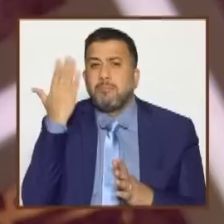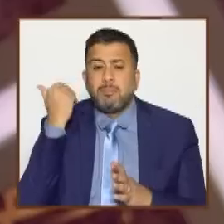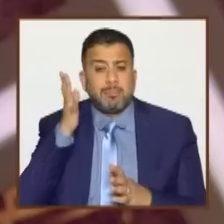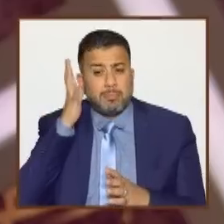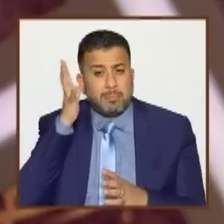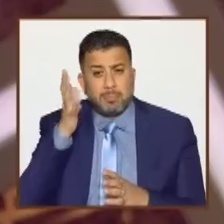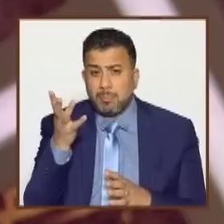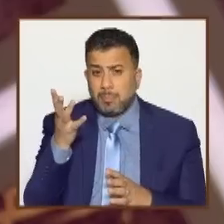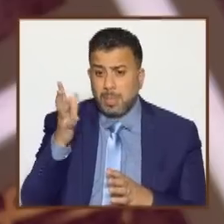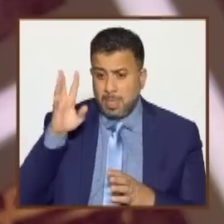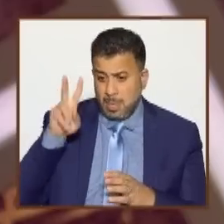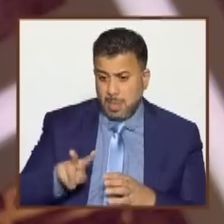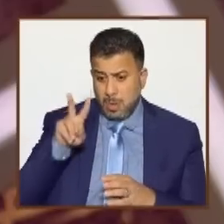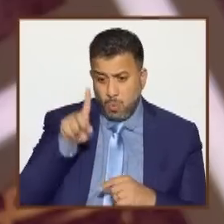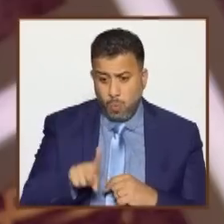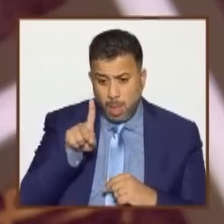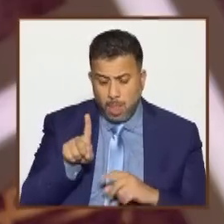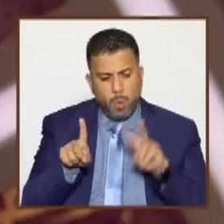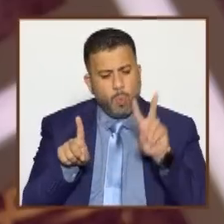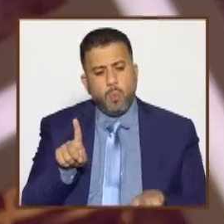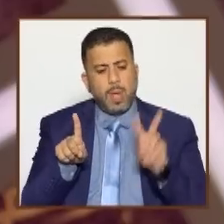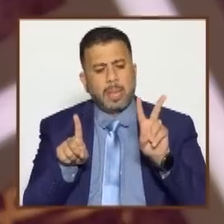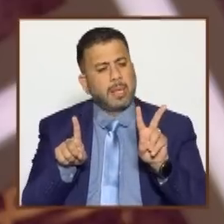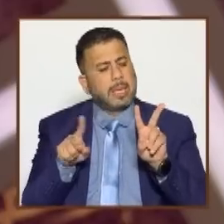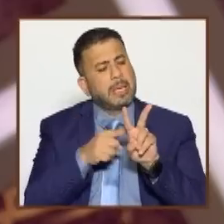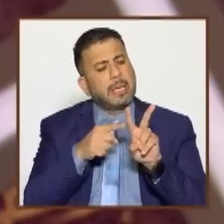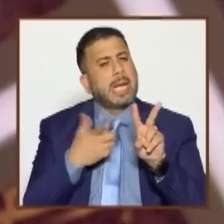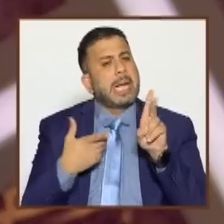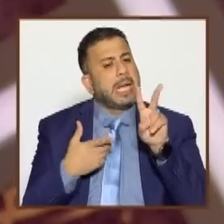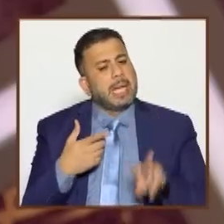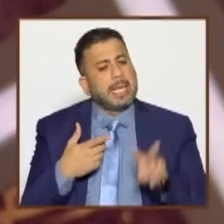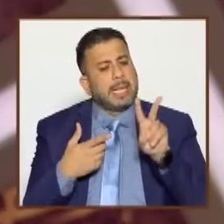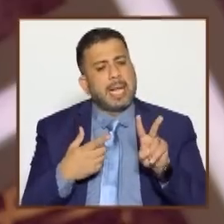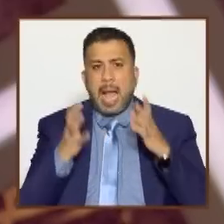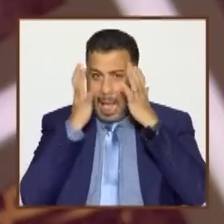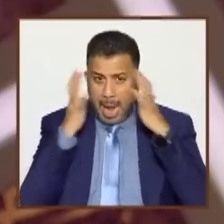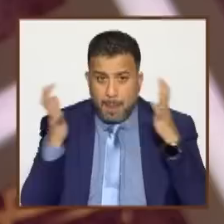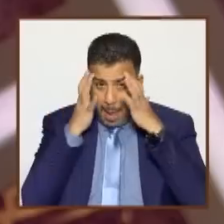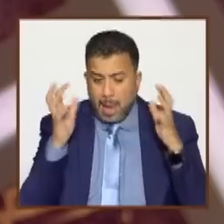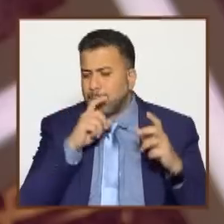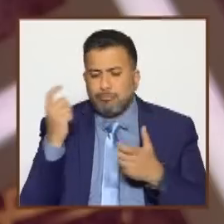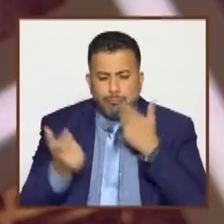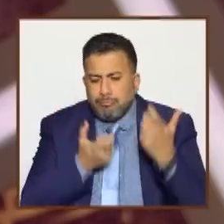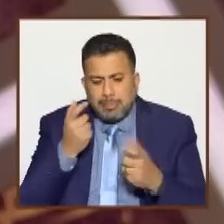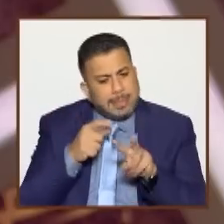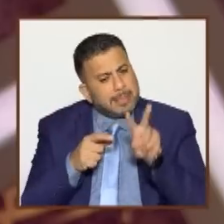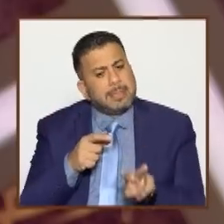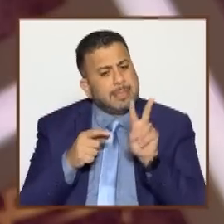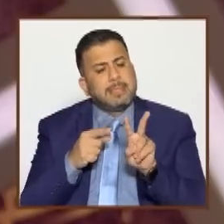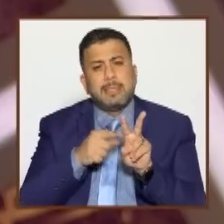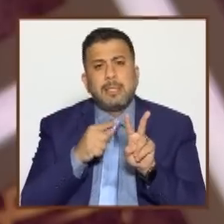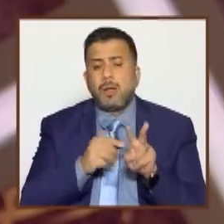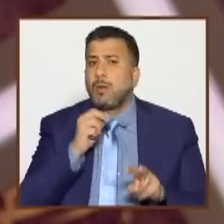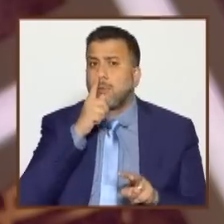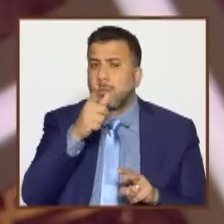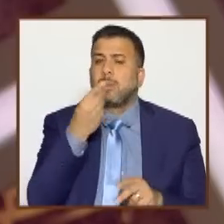صلاة الوتر. اختلف العلماء في هاتين الركعتين إلى أقوال عديدة، لكن الذي يظهر والله أعلم أن الإنسان